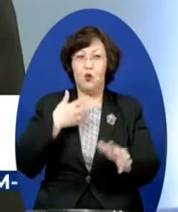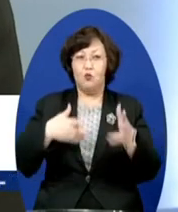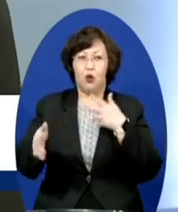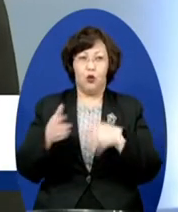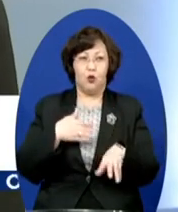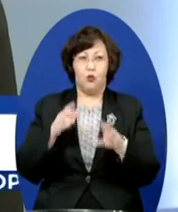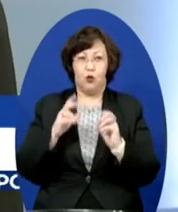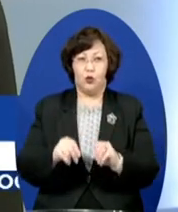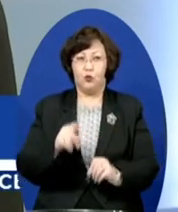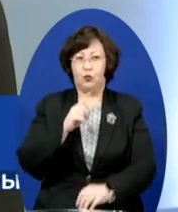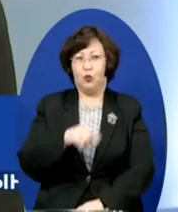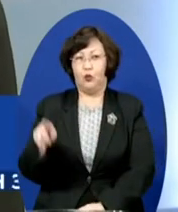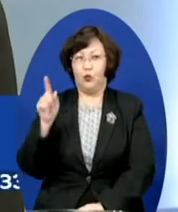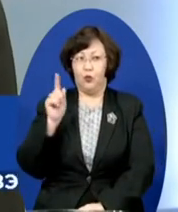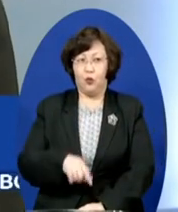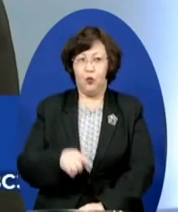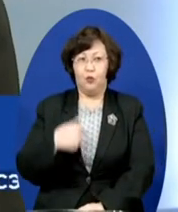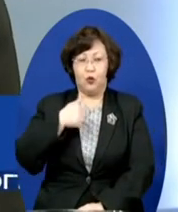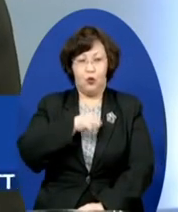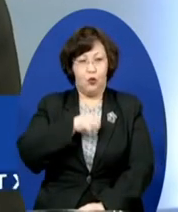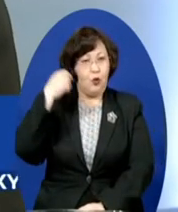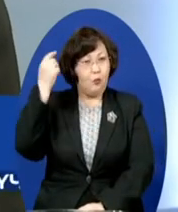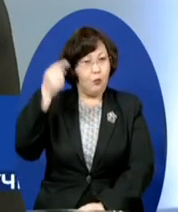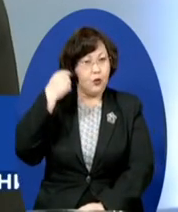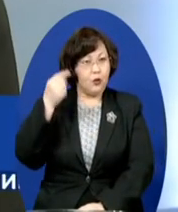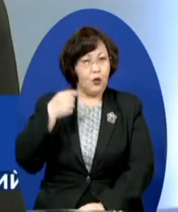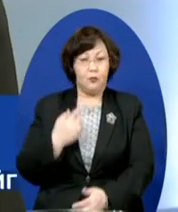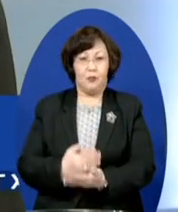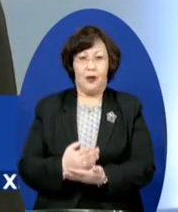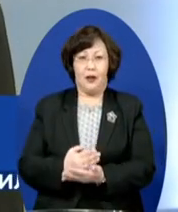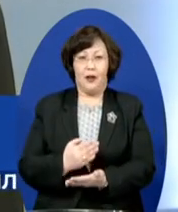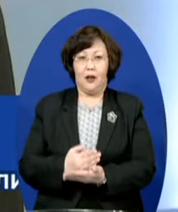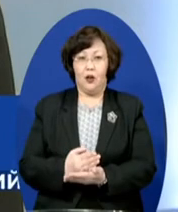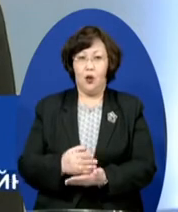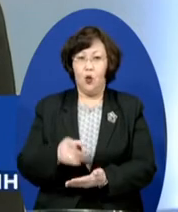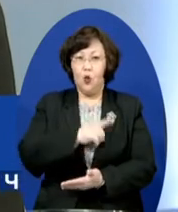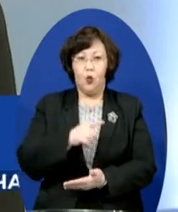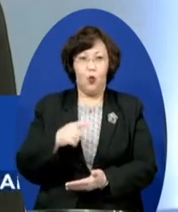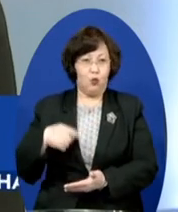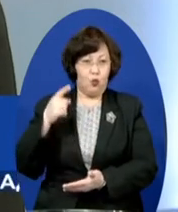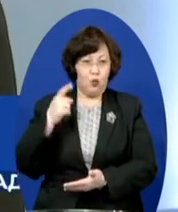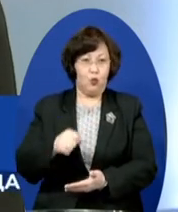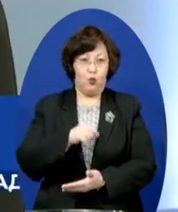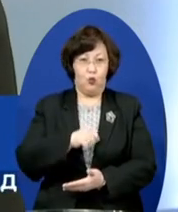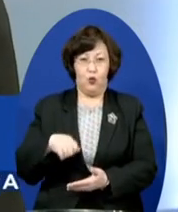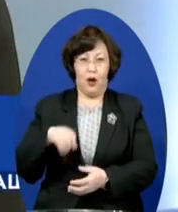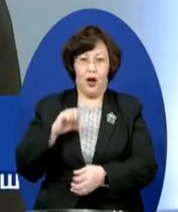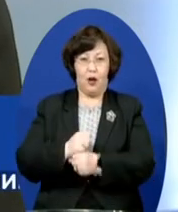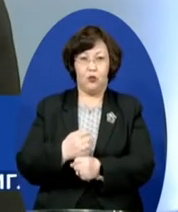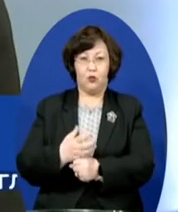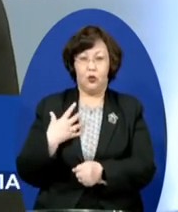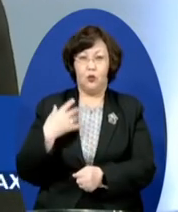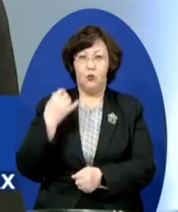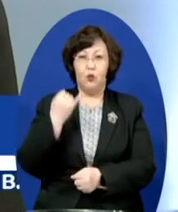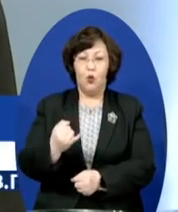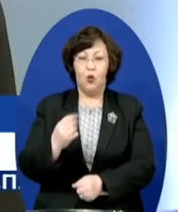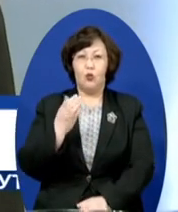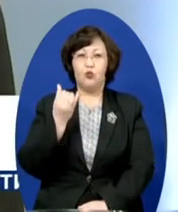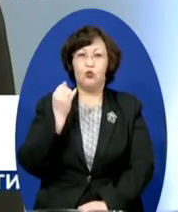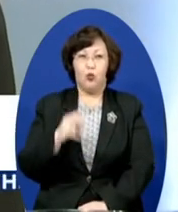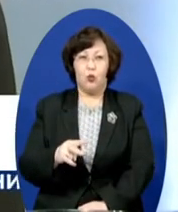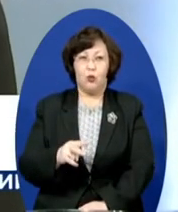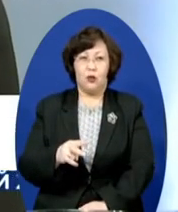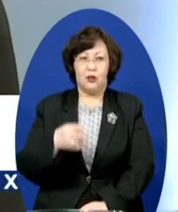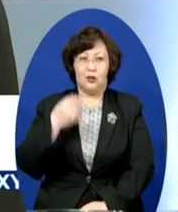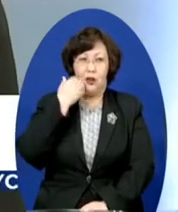байх, ер нь бол ингээд миний одоо энэ бодлоо тэрүүгээр явж яхад хувь хүний л хариуцлага их сул бохирдуулах